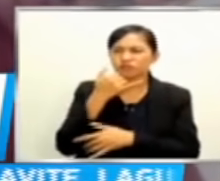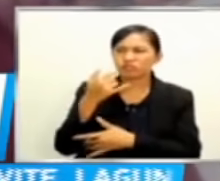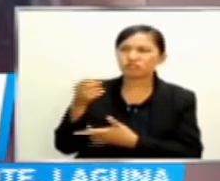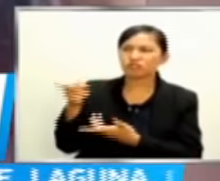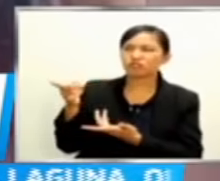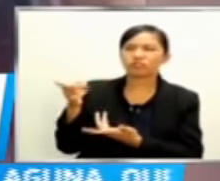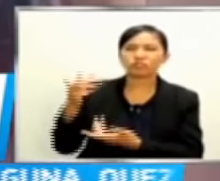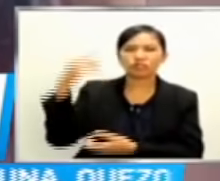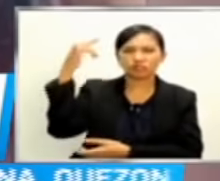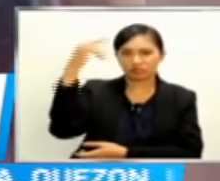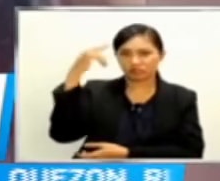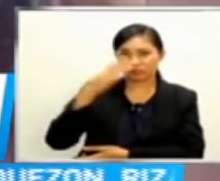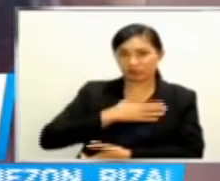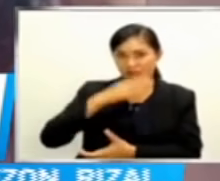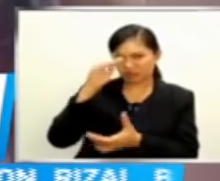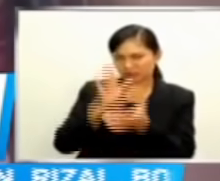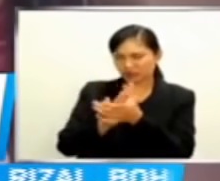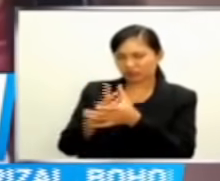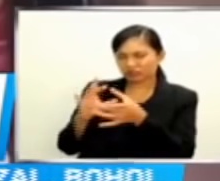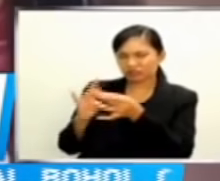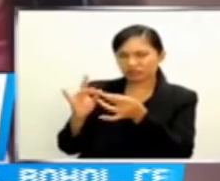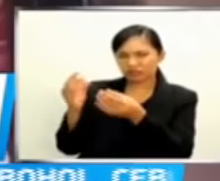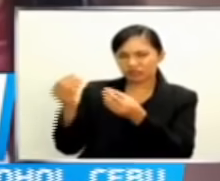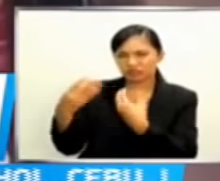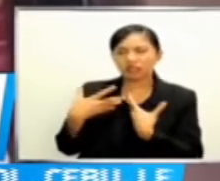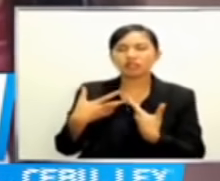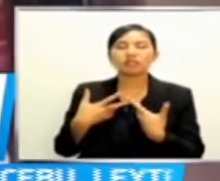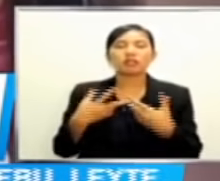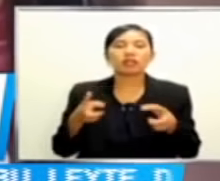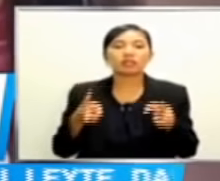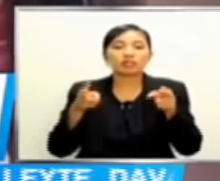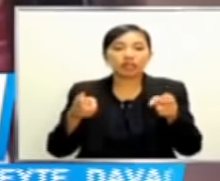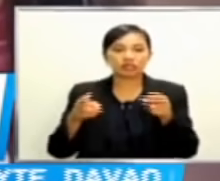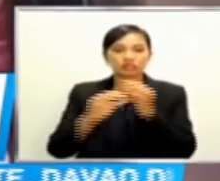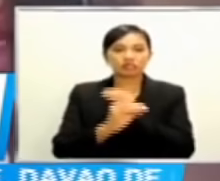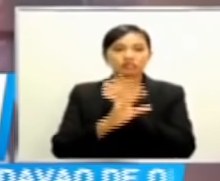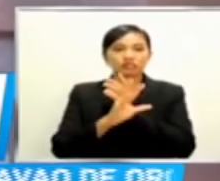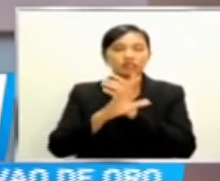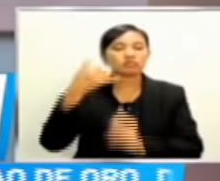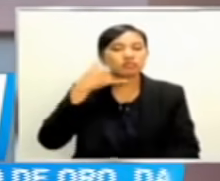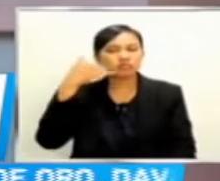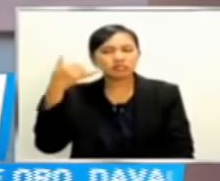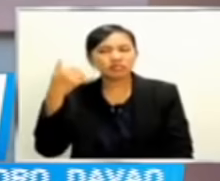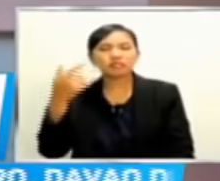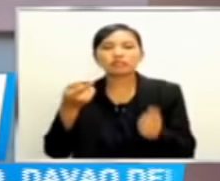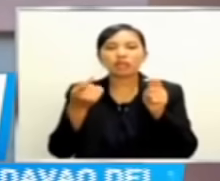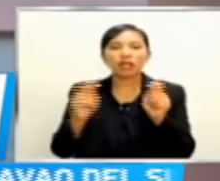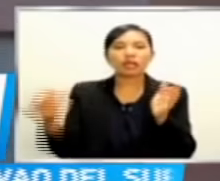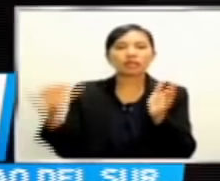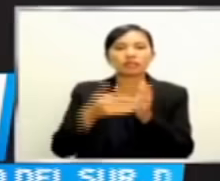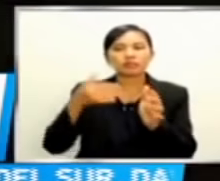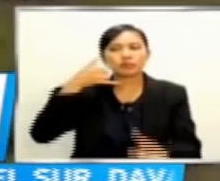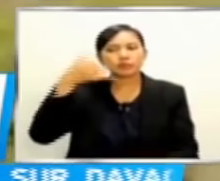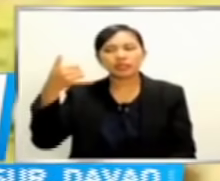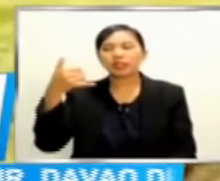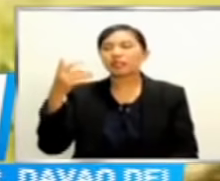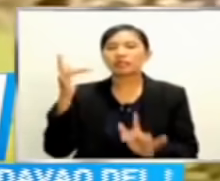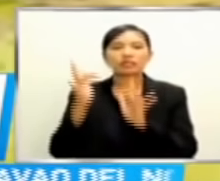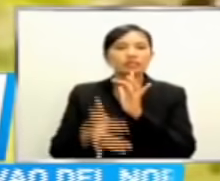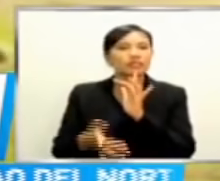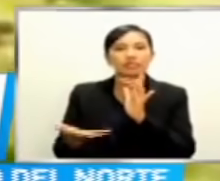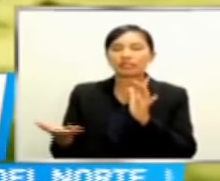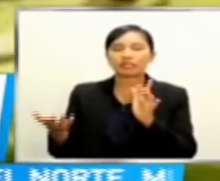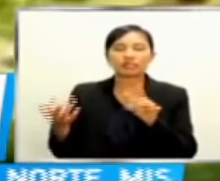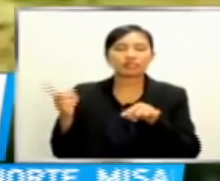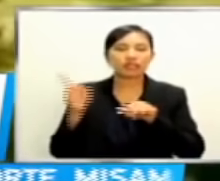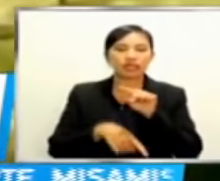asawa ko. Naputol daw ang tawag pero nang subukan na niya itong tawagan, hindi na raw niya makontakt. Ganun na lang